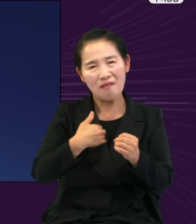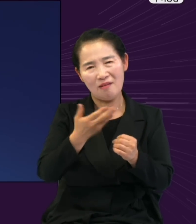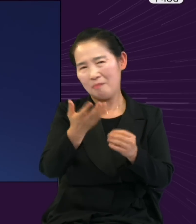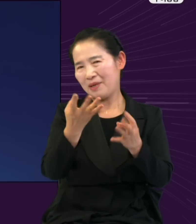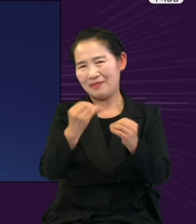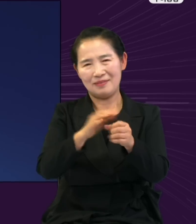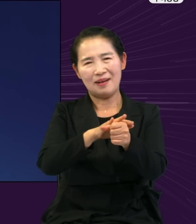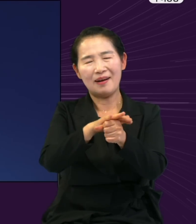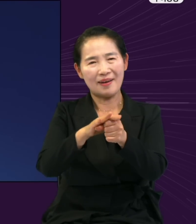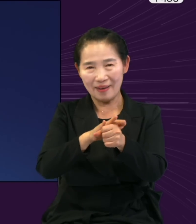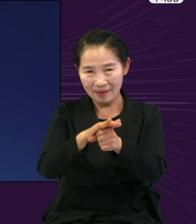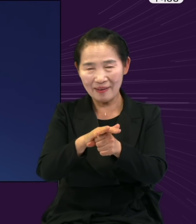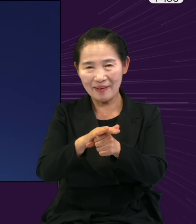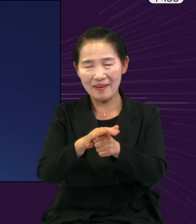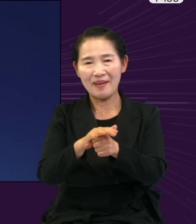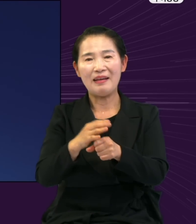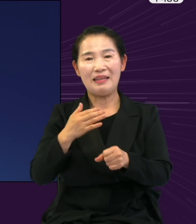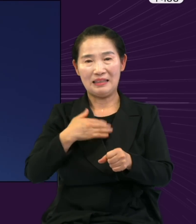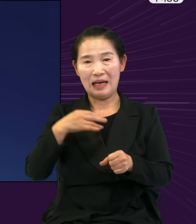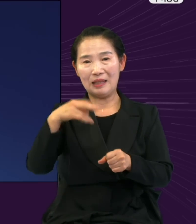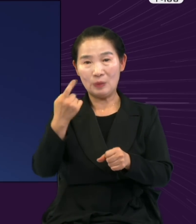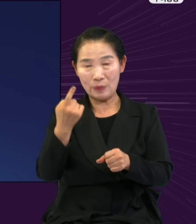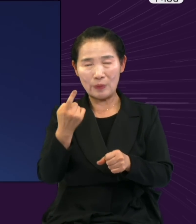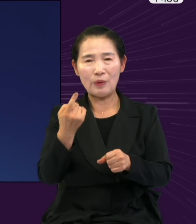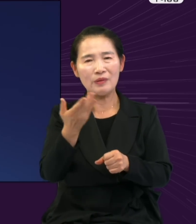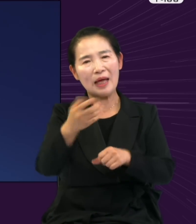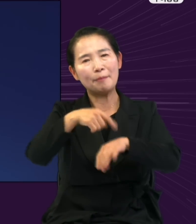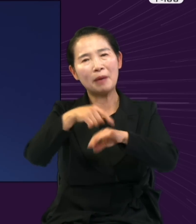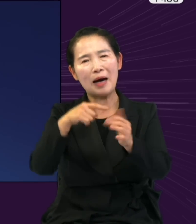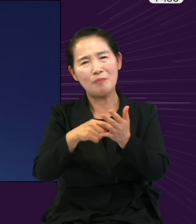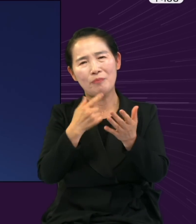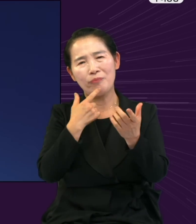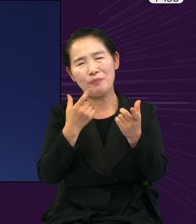그런데 나도 너만큼 아프고 슬펐단다.